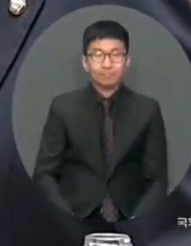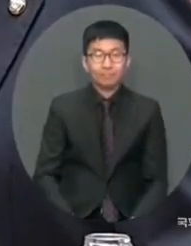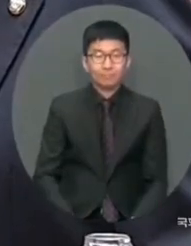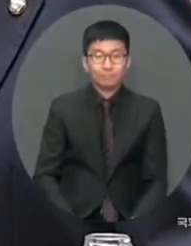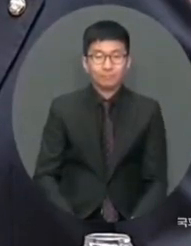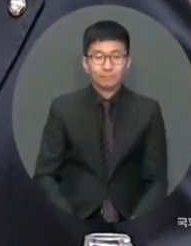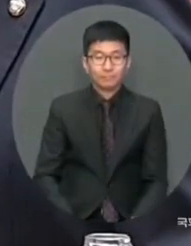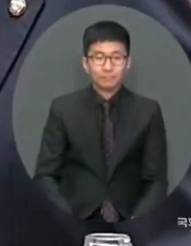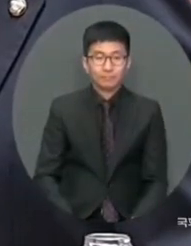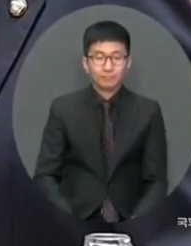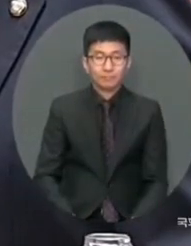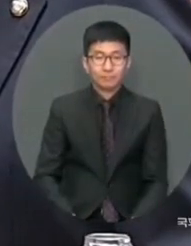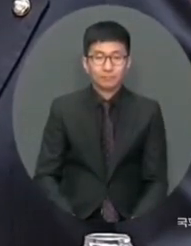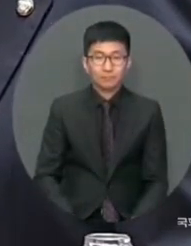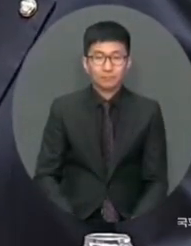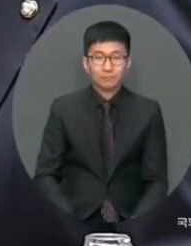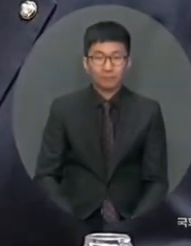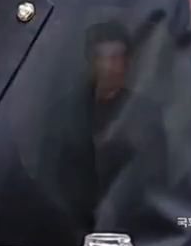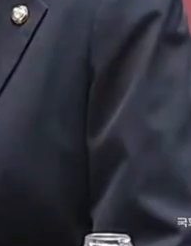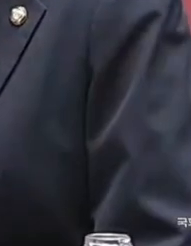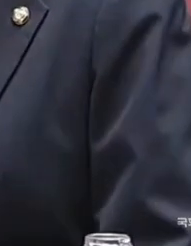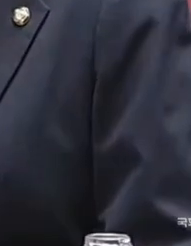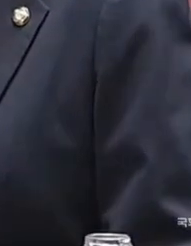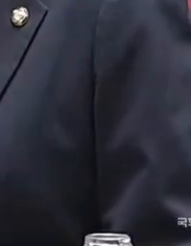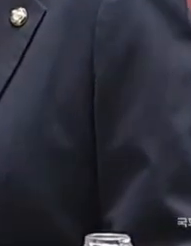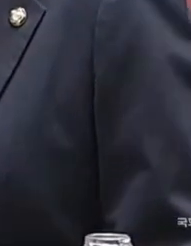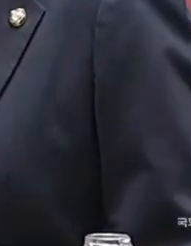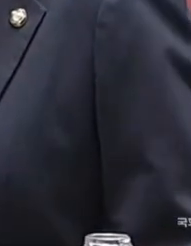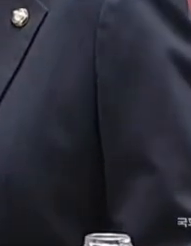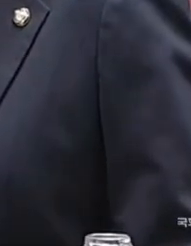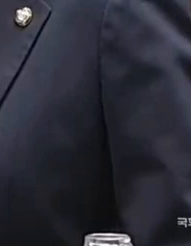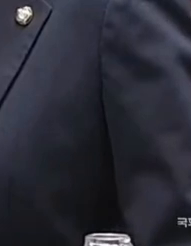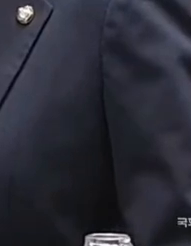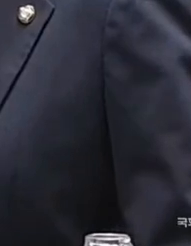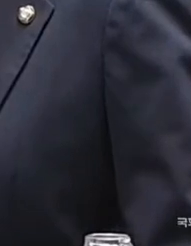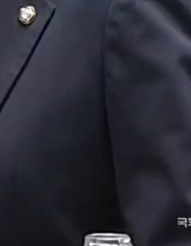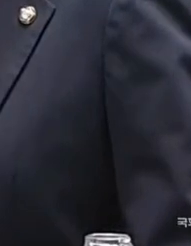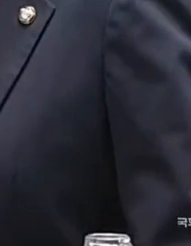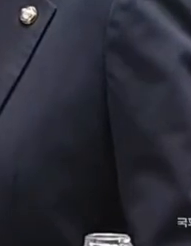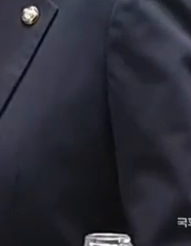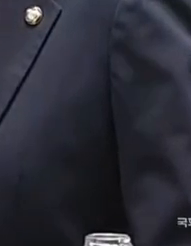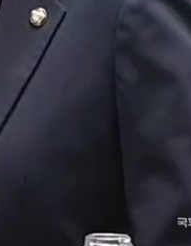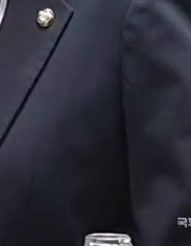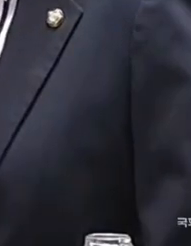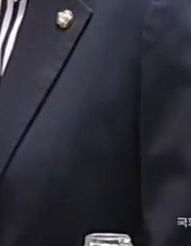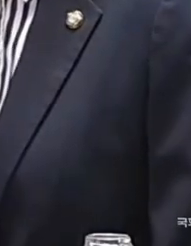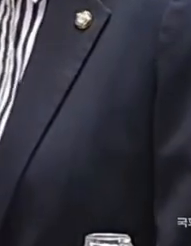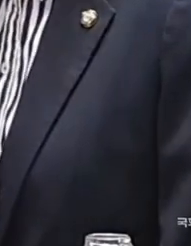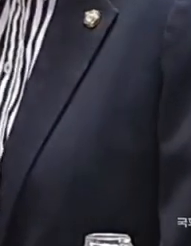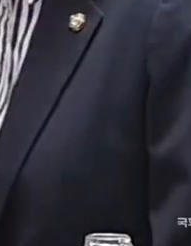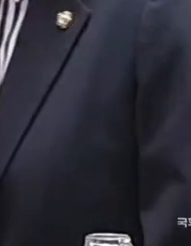이렇게 말씀드리기는 어려울 것 같습니다. 네, 적절치 않아 보이죠? 맞습니까?